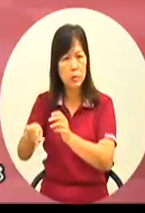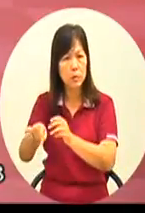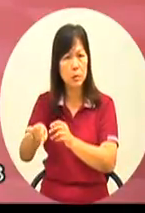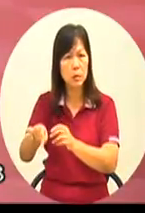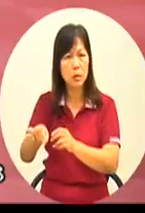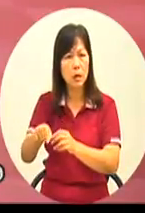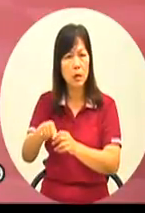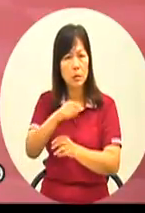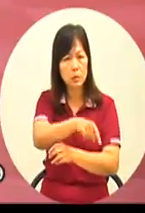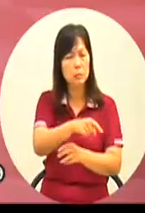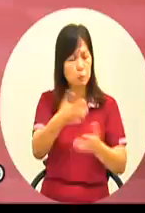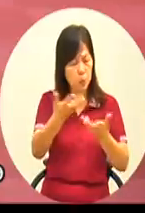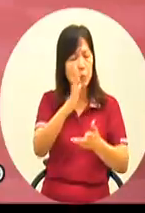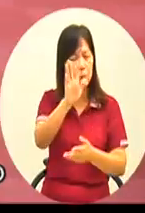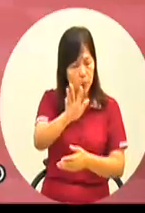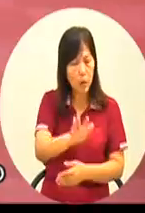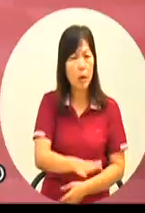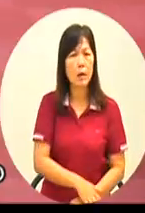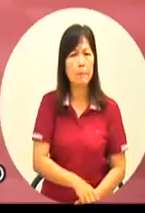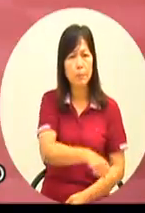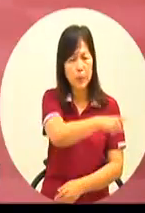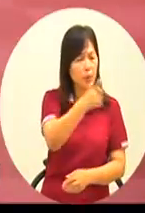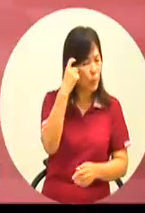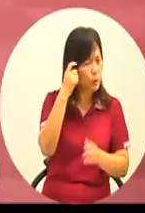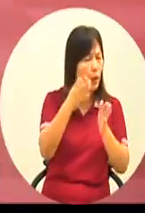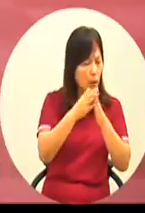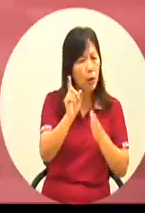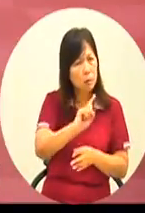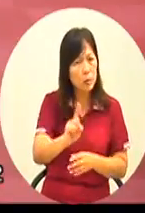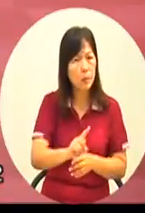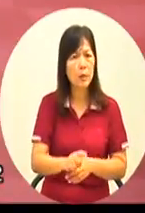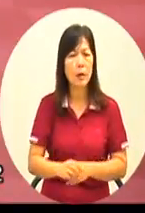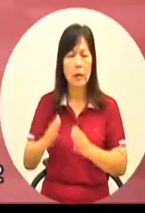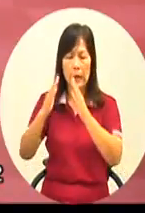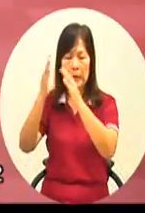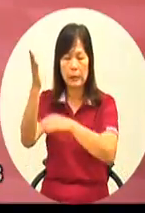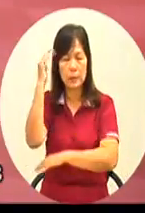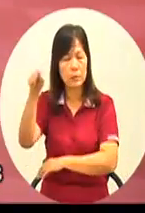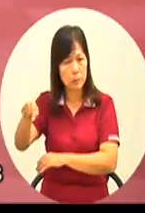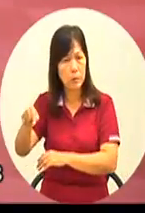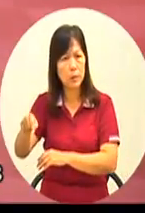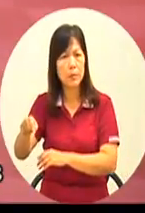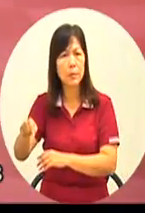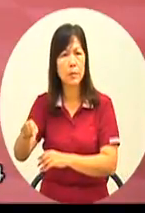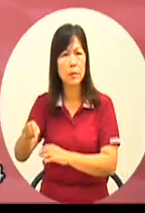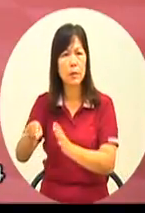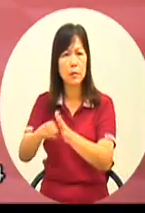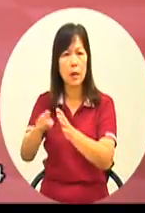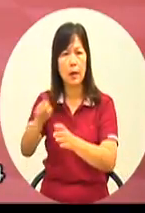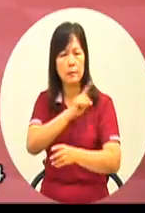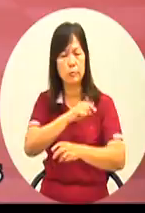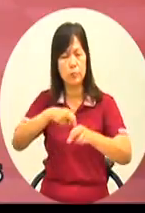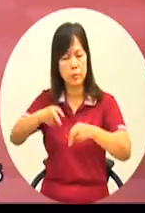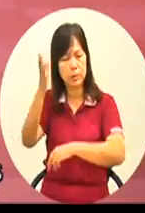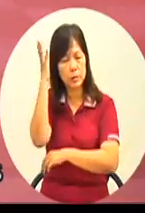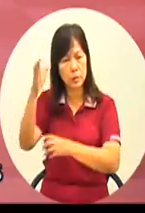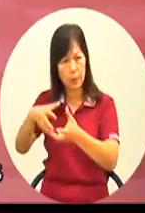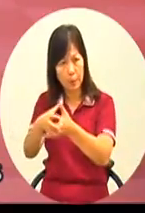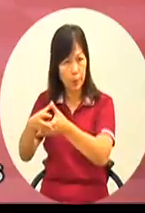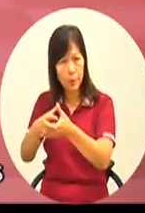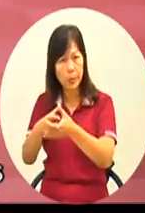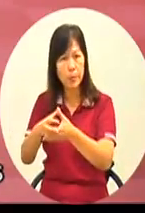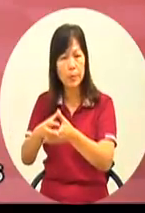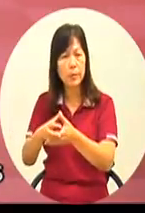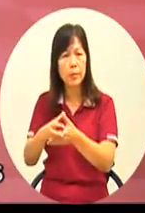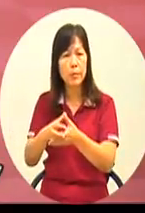的事件，民意的所需，那么政府就应该用他的这个行政部门的这个行